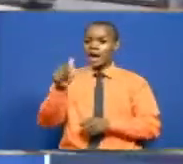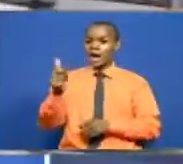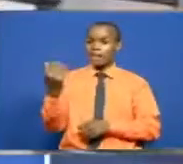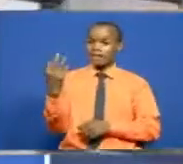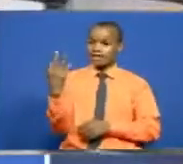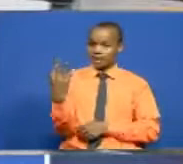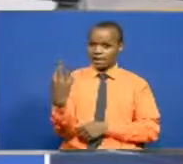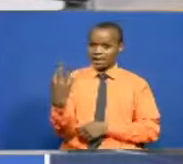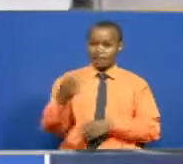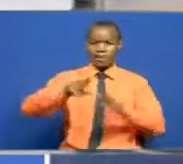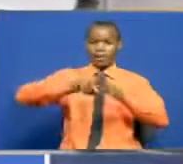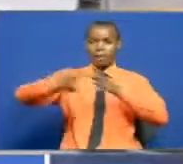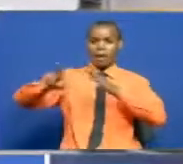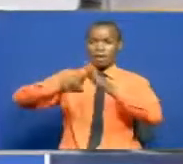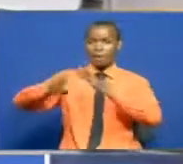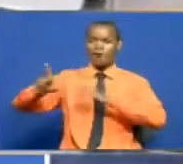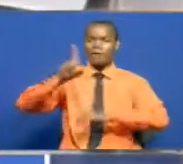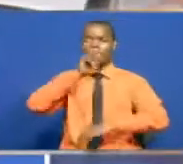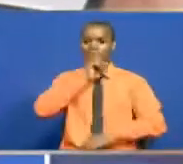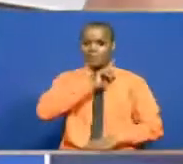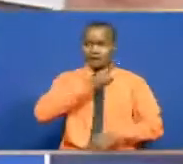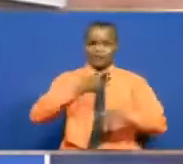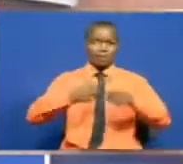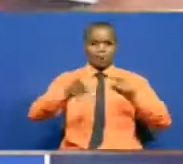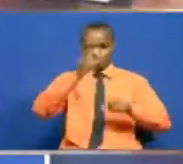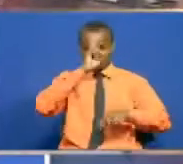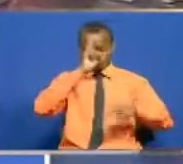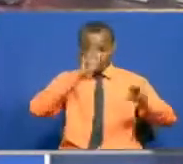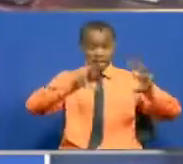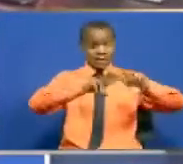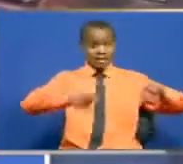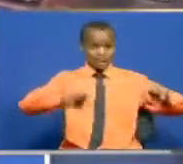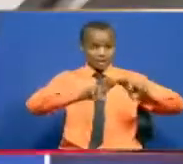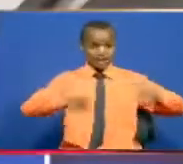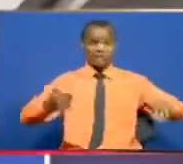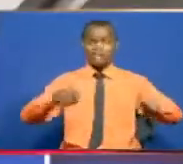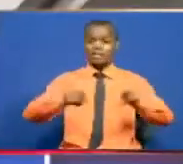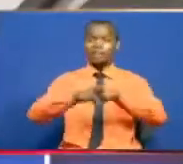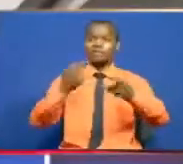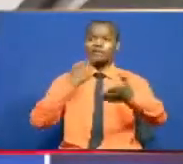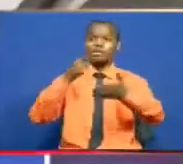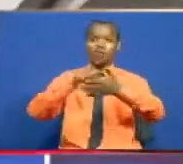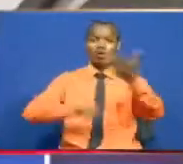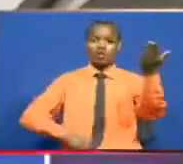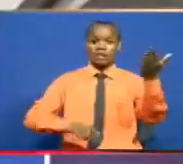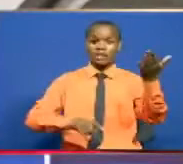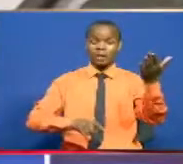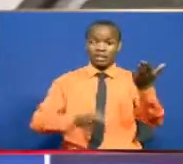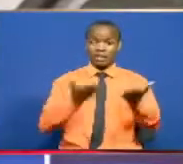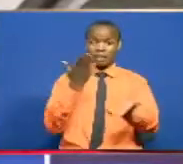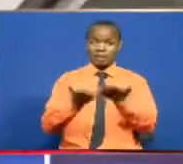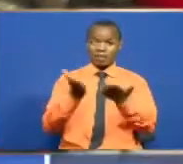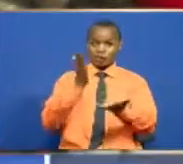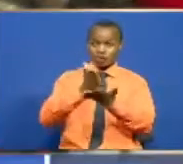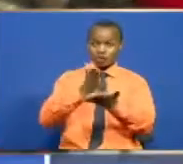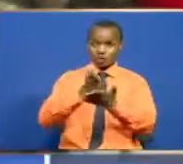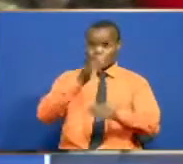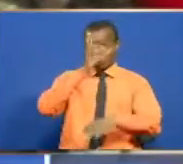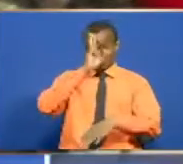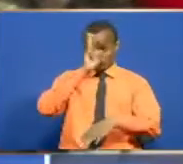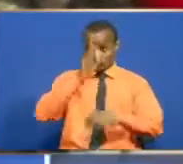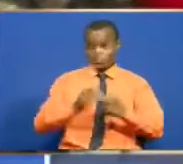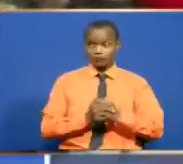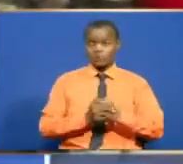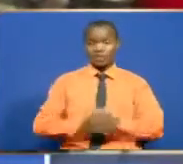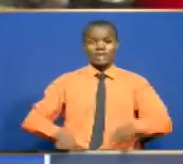kutoroka wanatafutwa na polisi, huku kukiwa na madai kuwa baadhi ya wanagenge hao huenda ni maafisa wa polisi. Yakuba